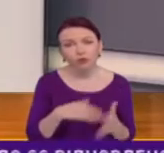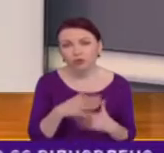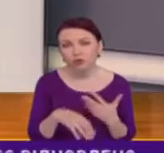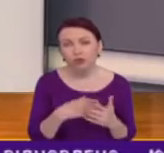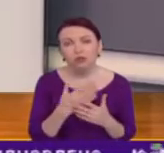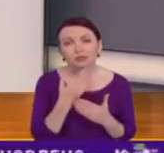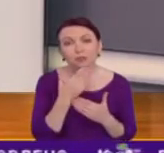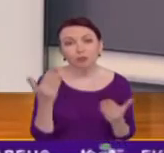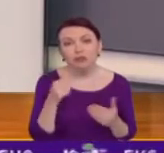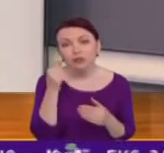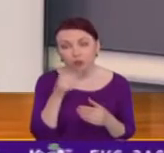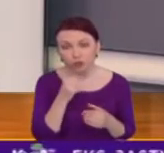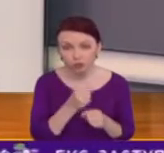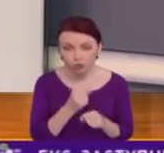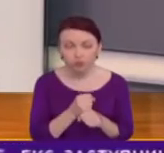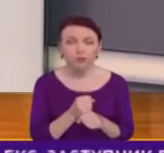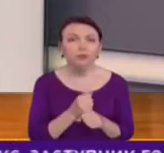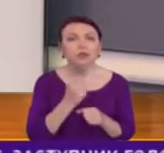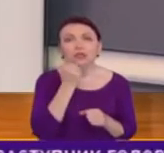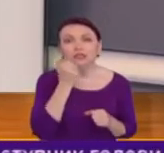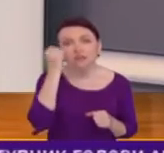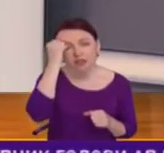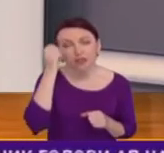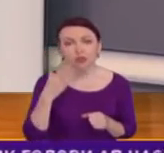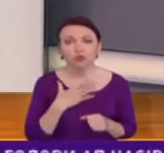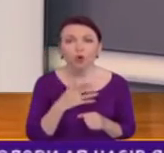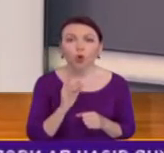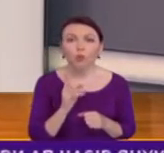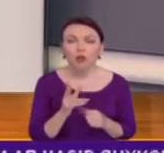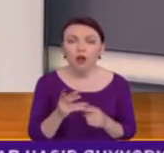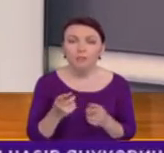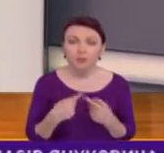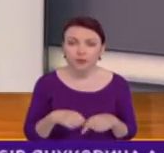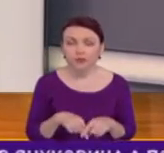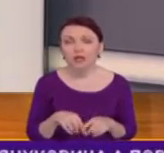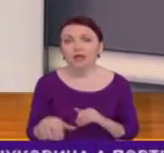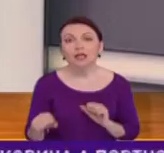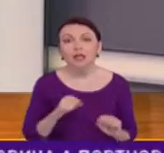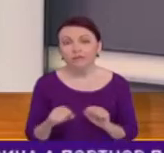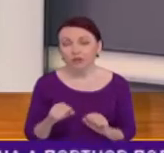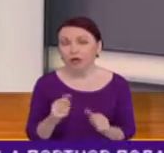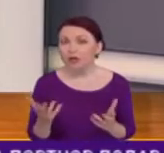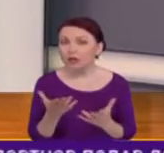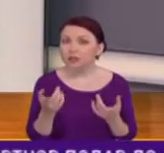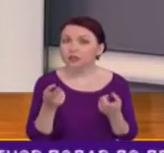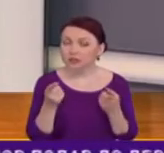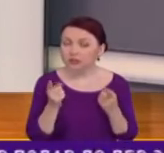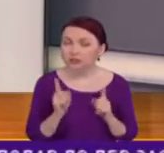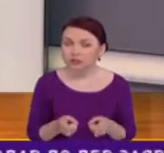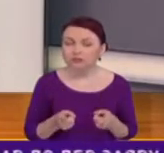дійсно завдяки нашому комунальному підприємству, керівнику, який зараз дійсно